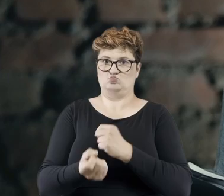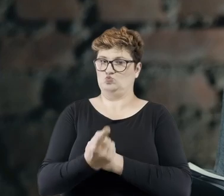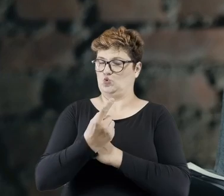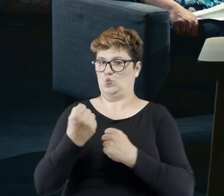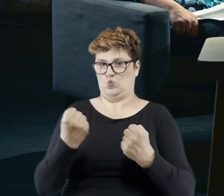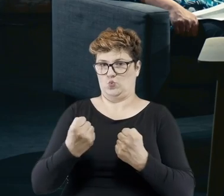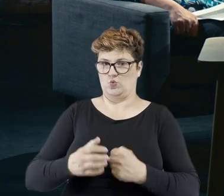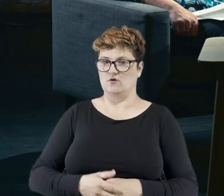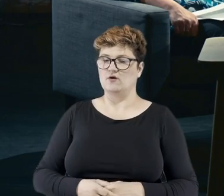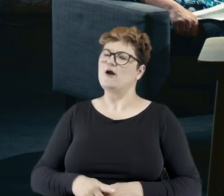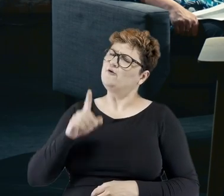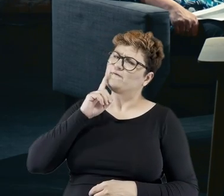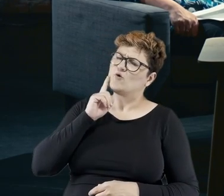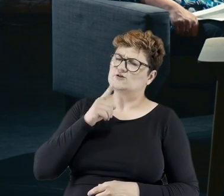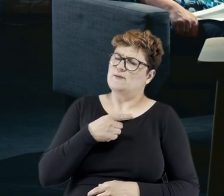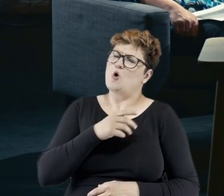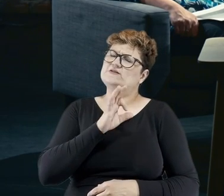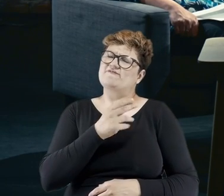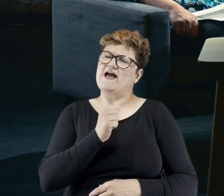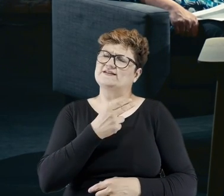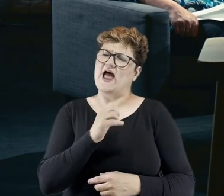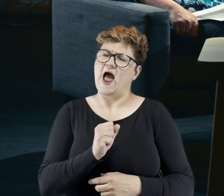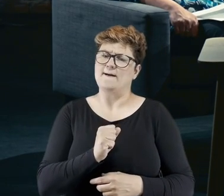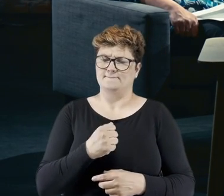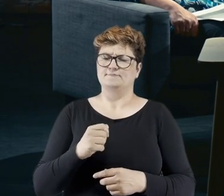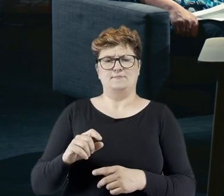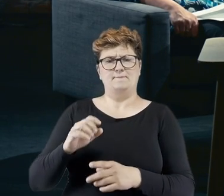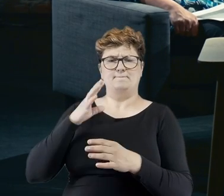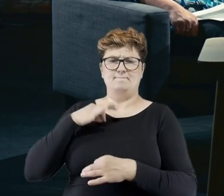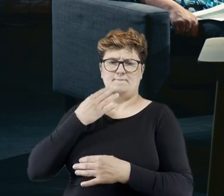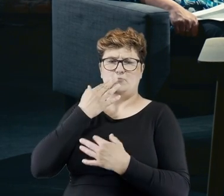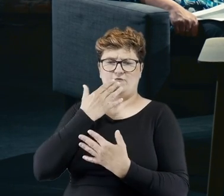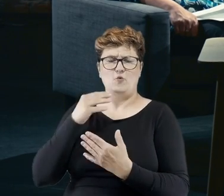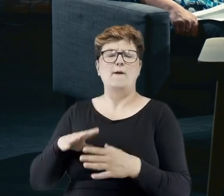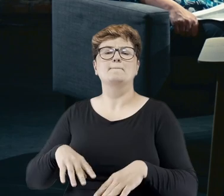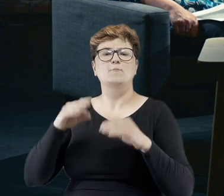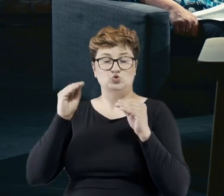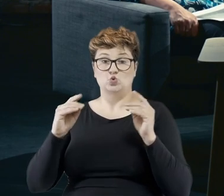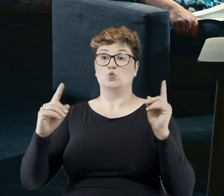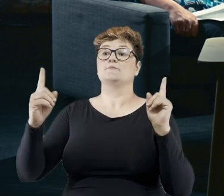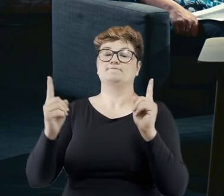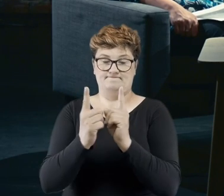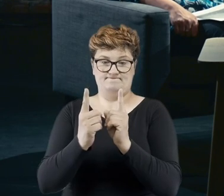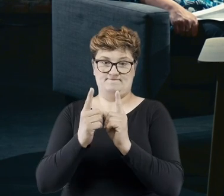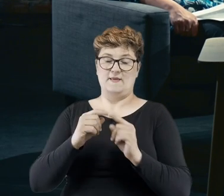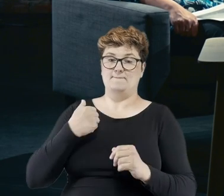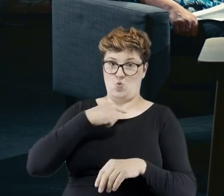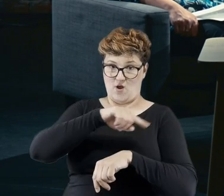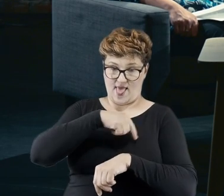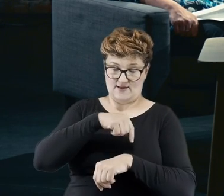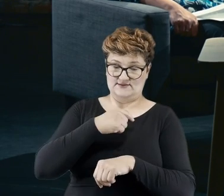coś niezwykłego. No właśnie, bo Stefania przede wszystkim, tak jak zaczęła, tak jak pani powiedziała, zaczęła się od tego, że Stanisława